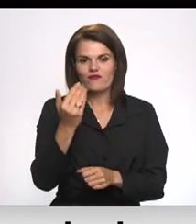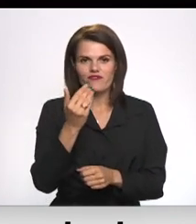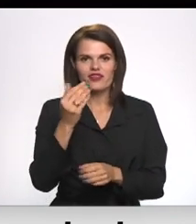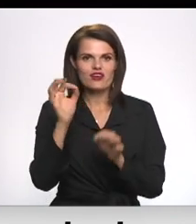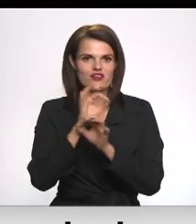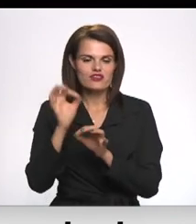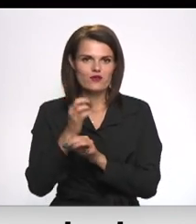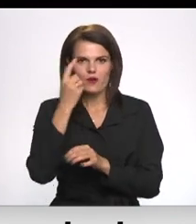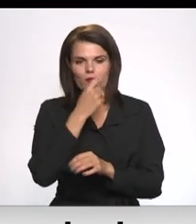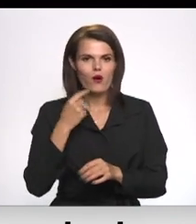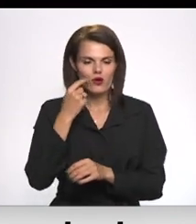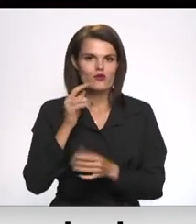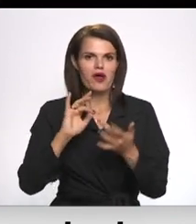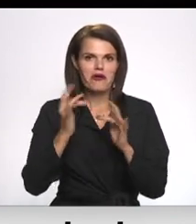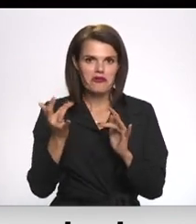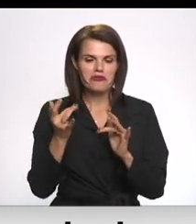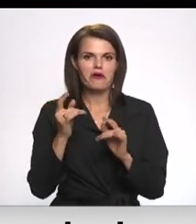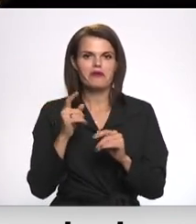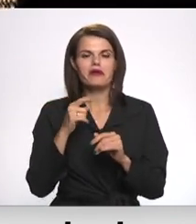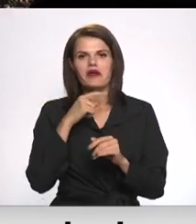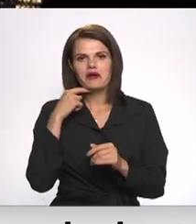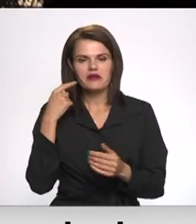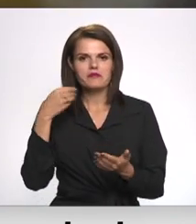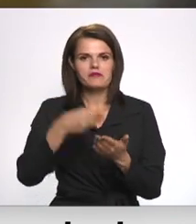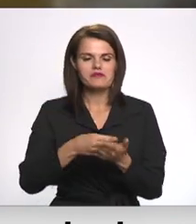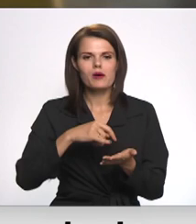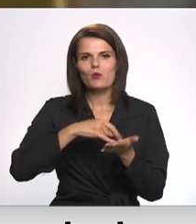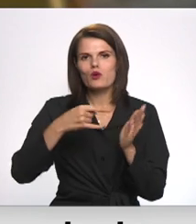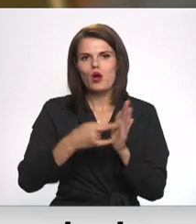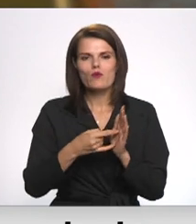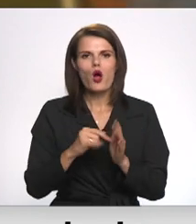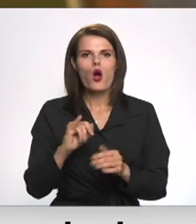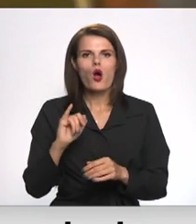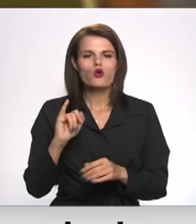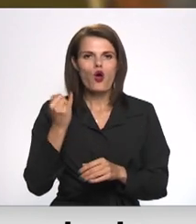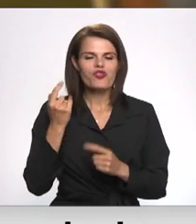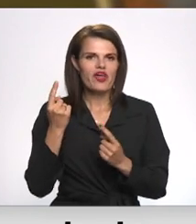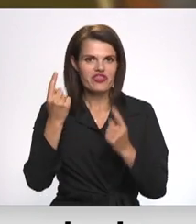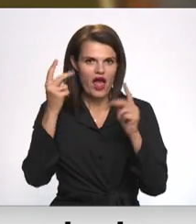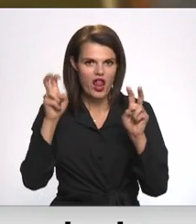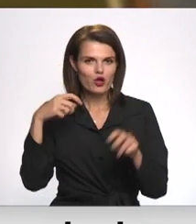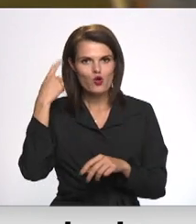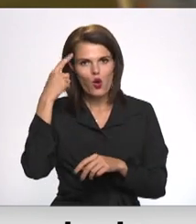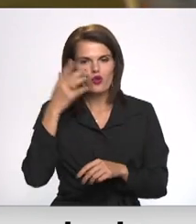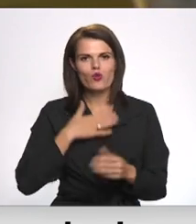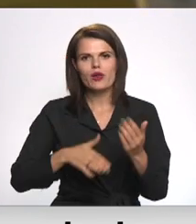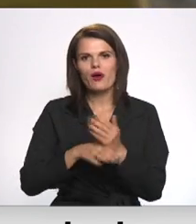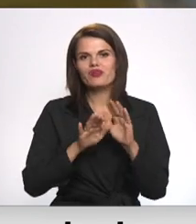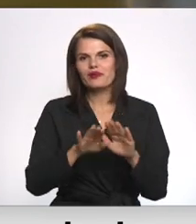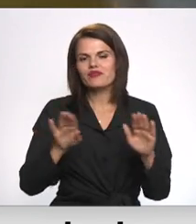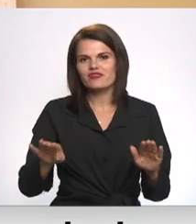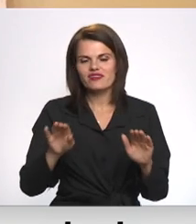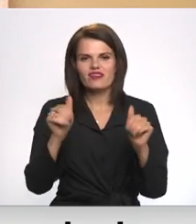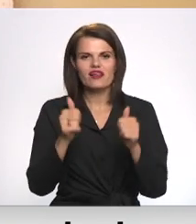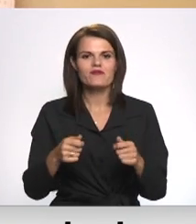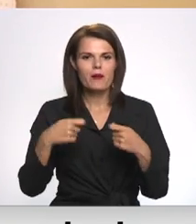Zelenska portretu internetā, par to ieinteresējušies pārstāvi no projekta Golden Time Talent, kas Londonā veido labdarības izstādi